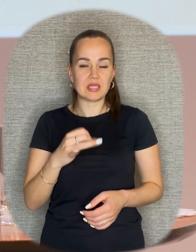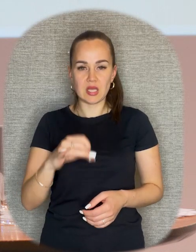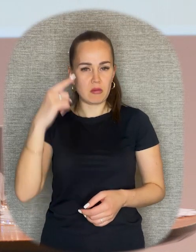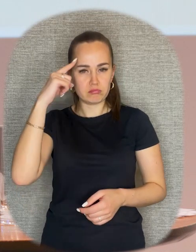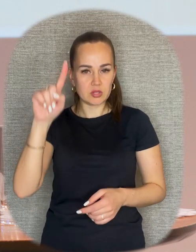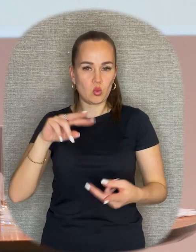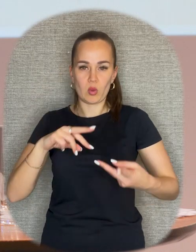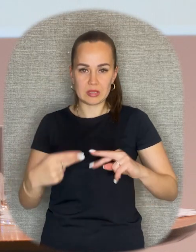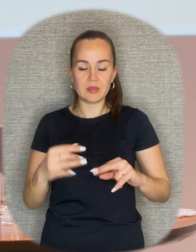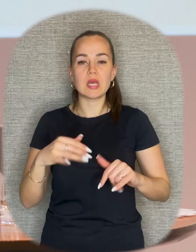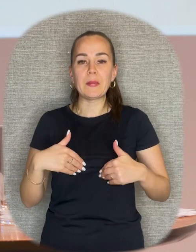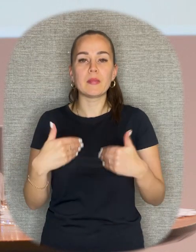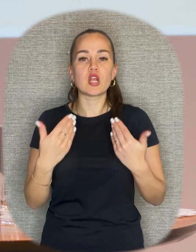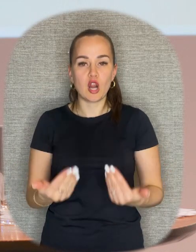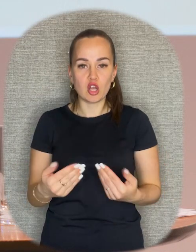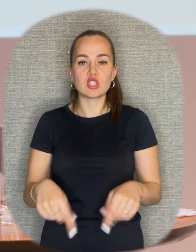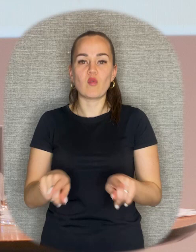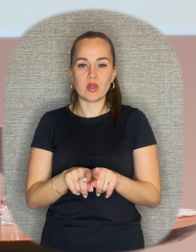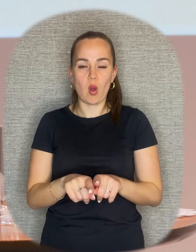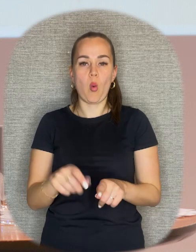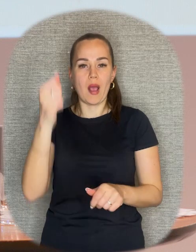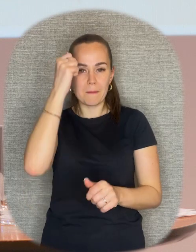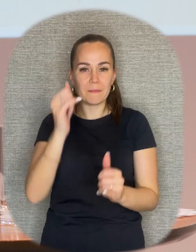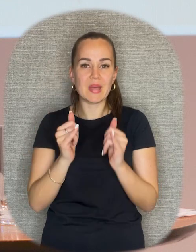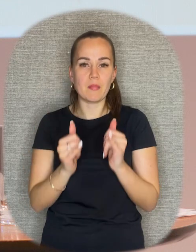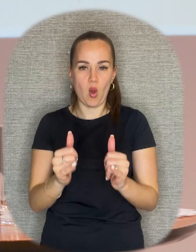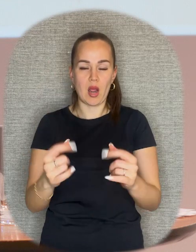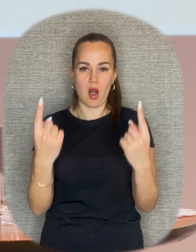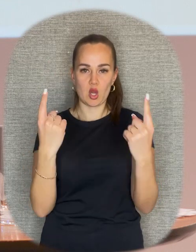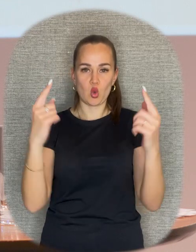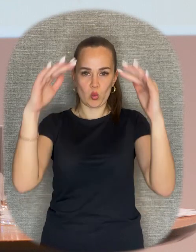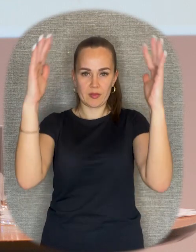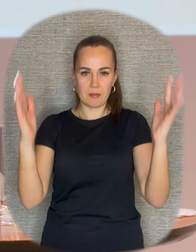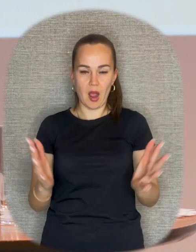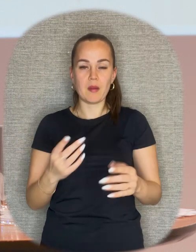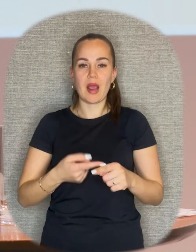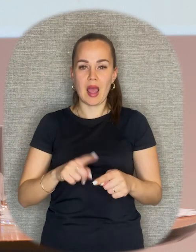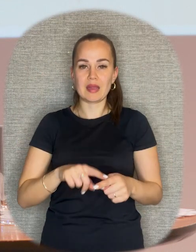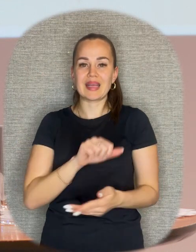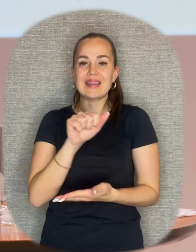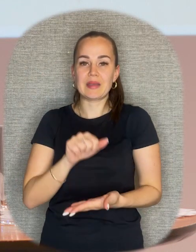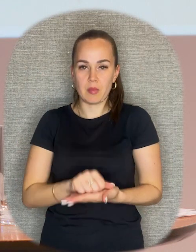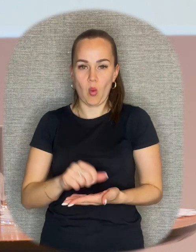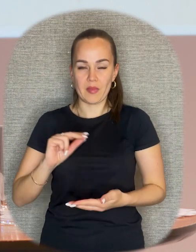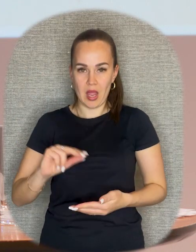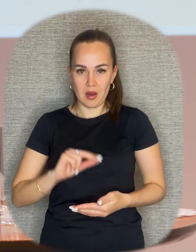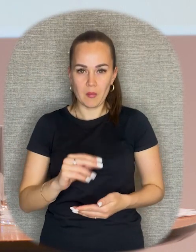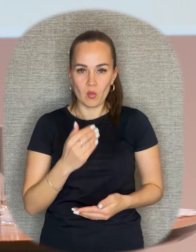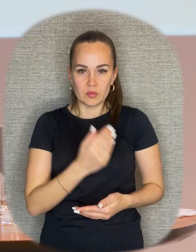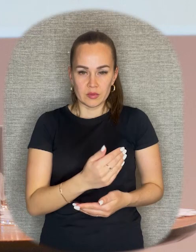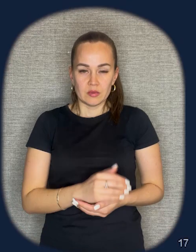погиб друг на Ленинградском фронте Моисей ваксер поменял свой замысел и предложи